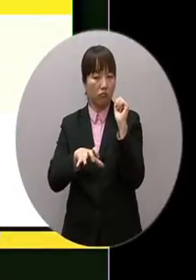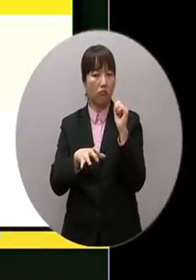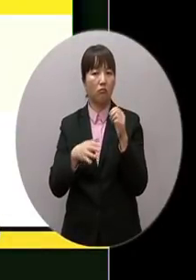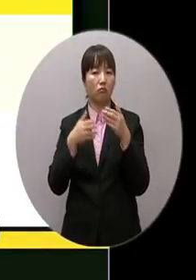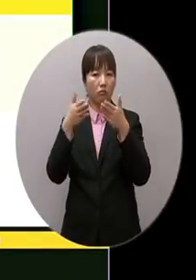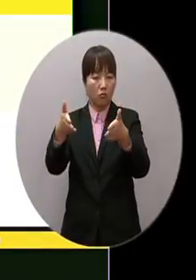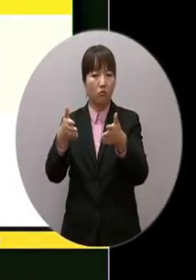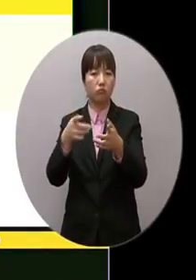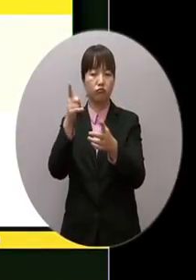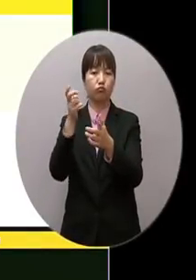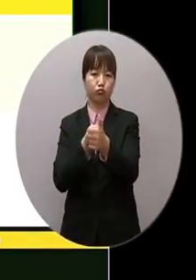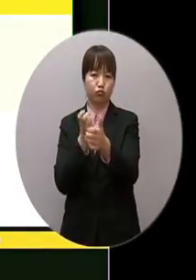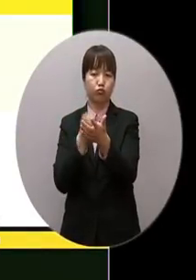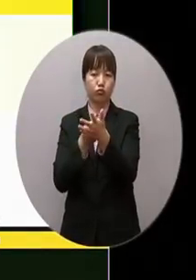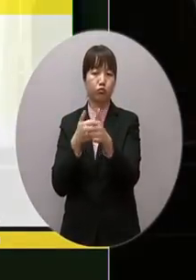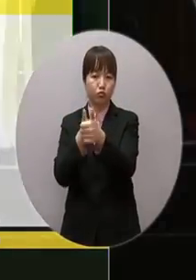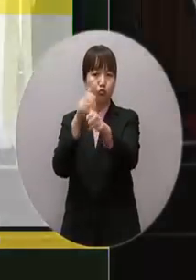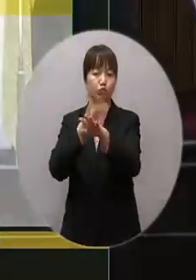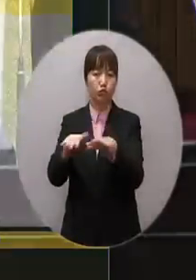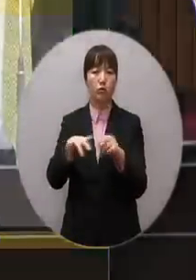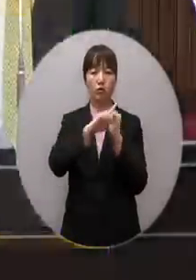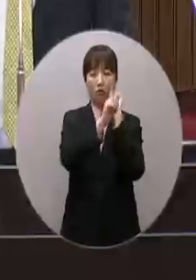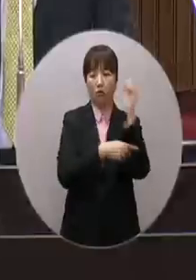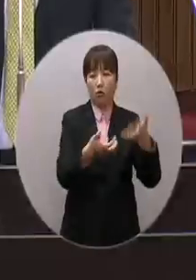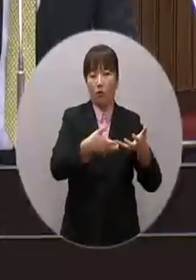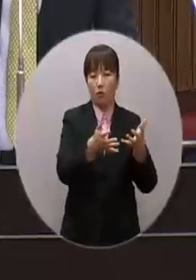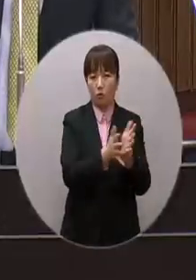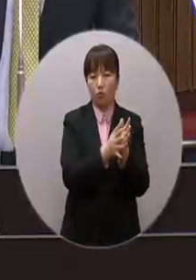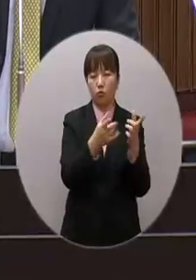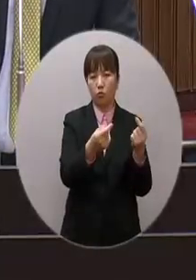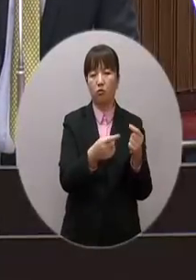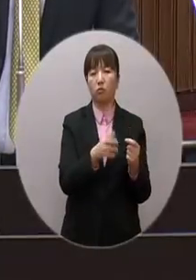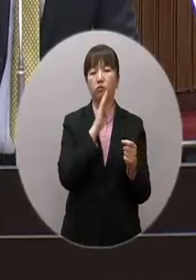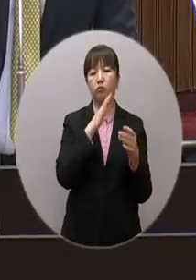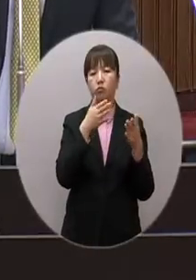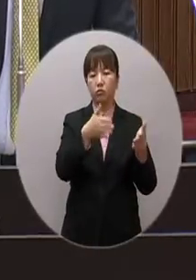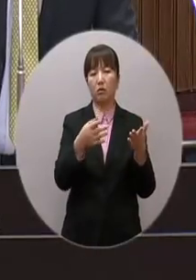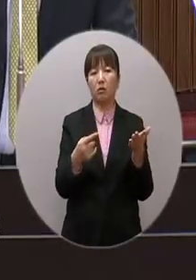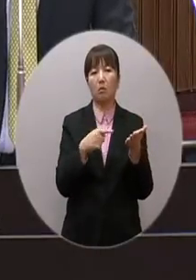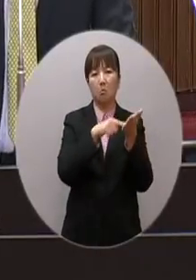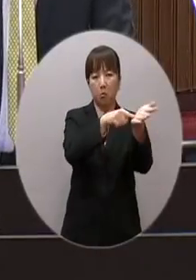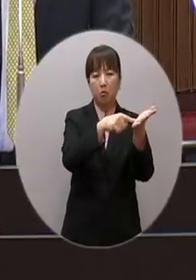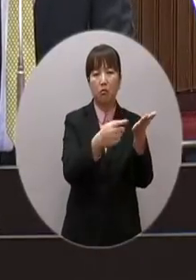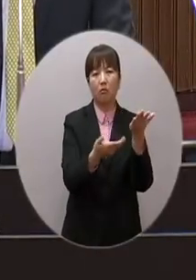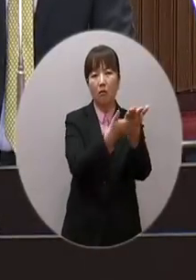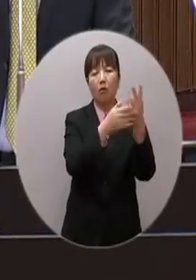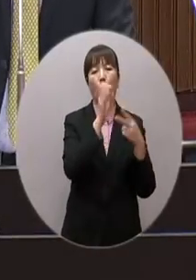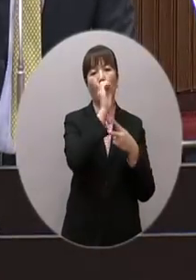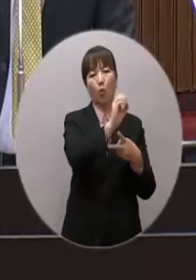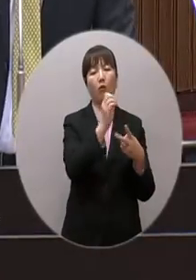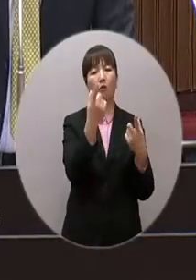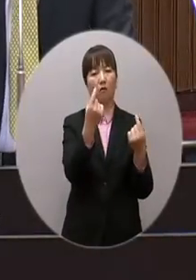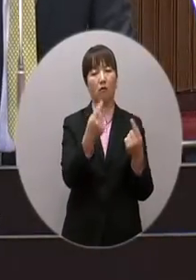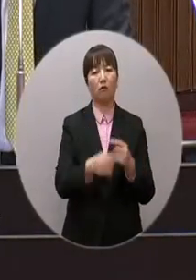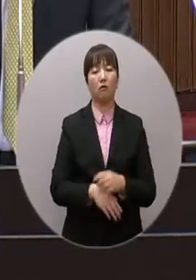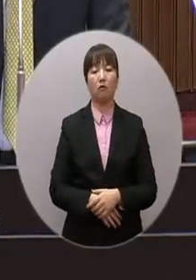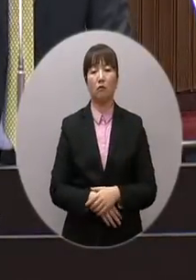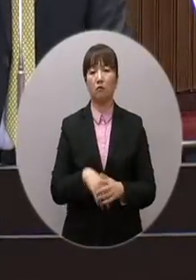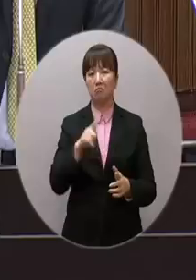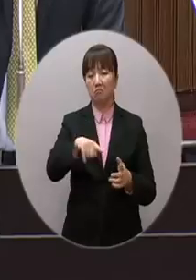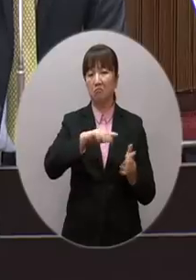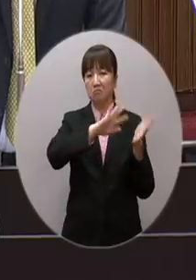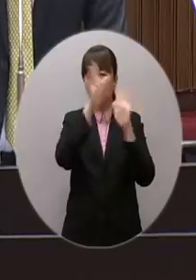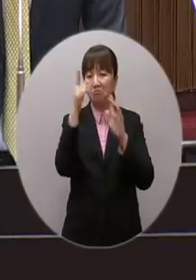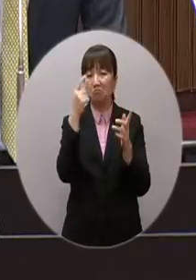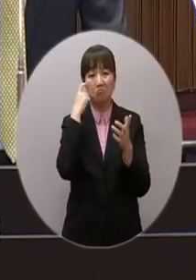跟司法院就责，法务部的部分还是移送零件，还是移送零件，这样的